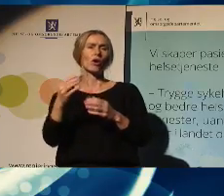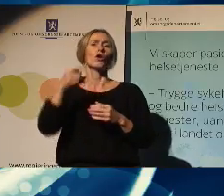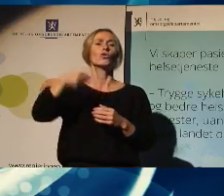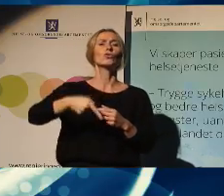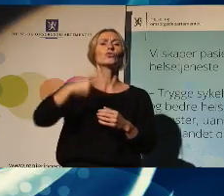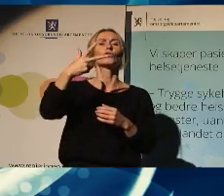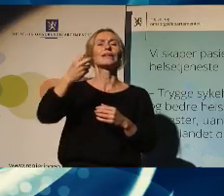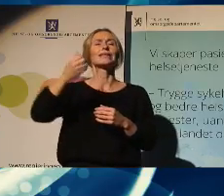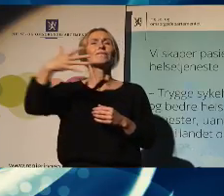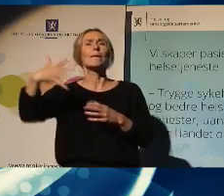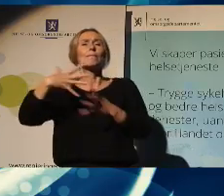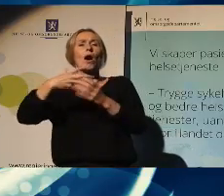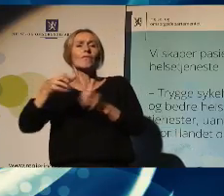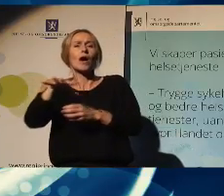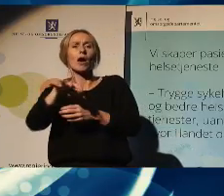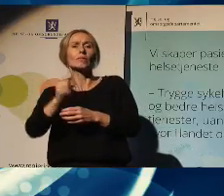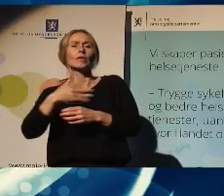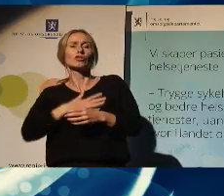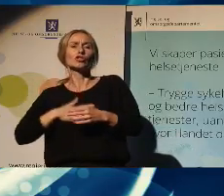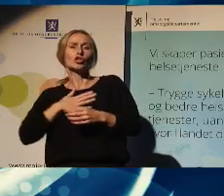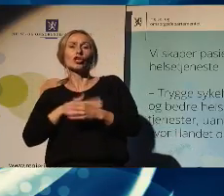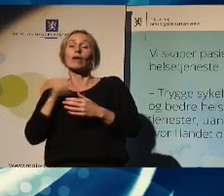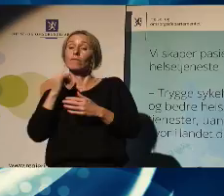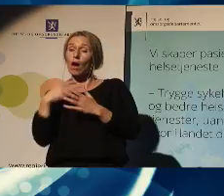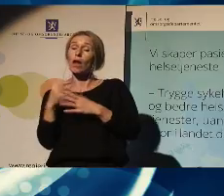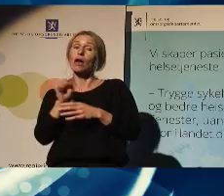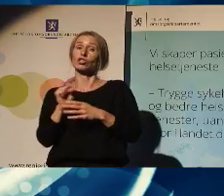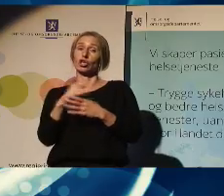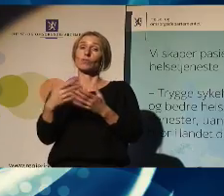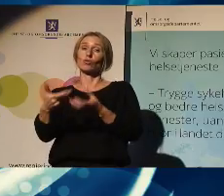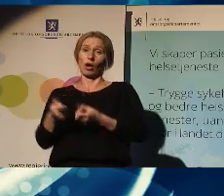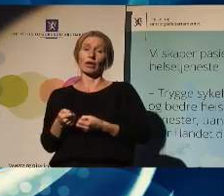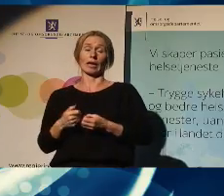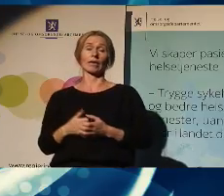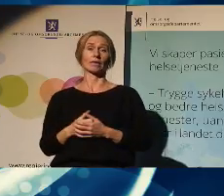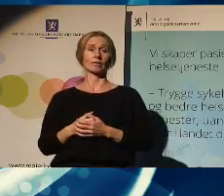135 av de syke var asylmottakere.